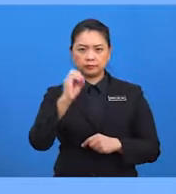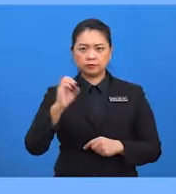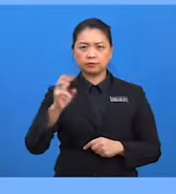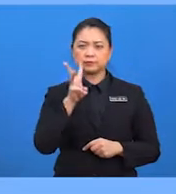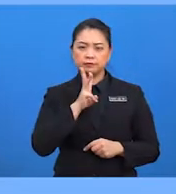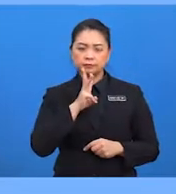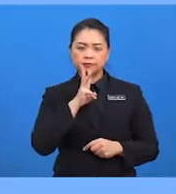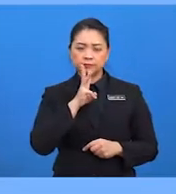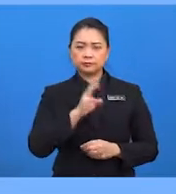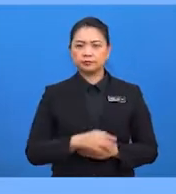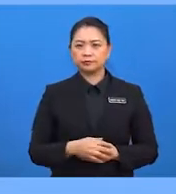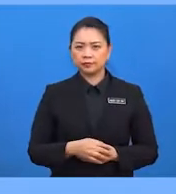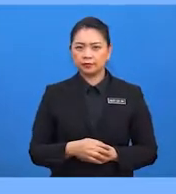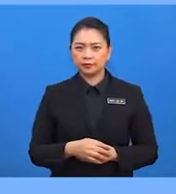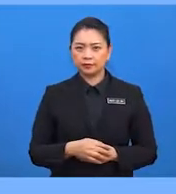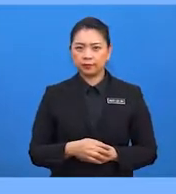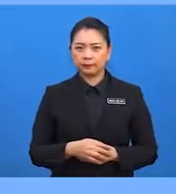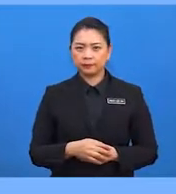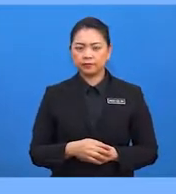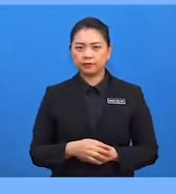daripada molekul air.